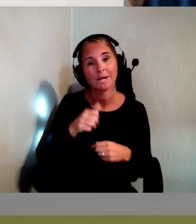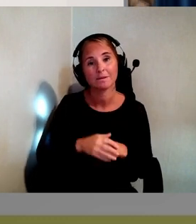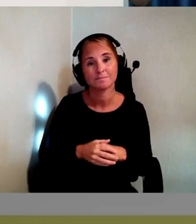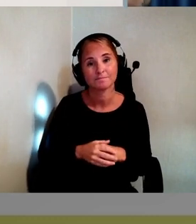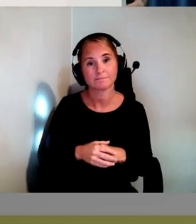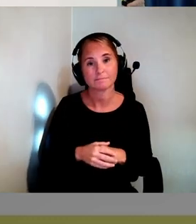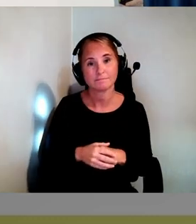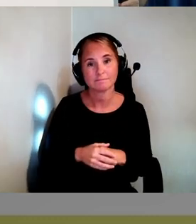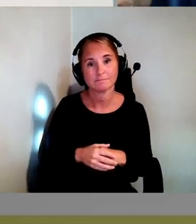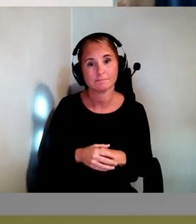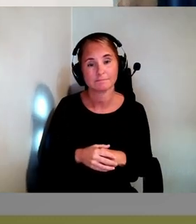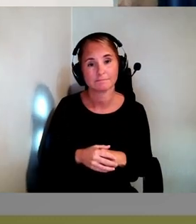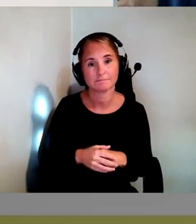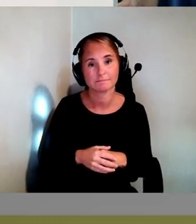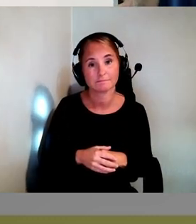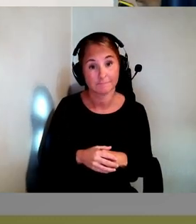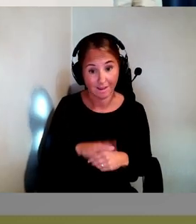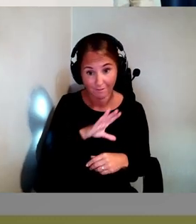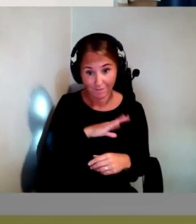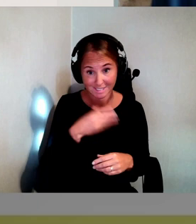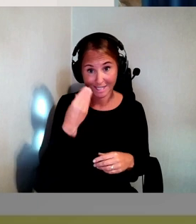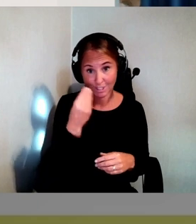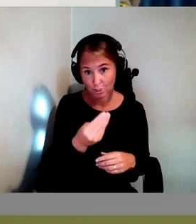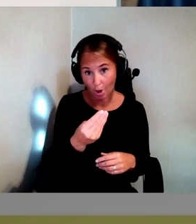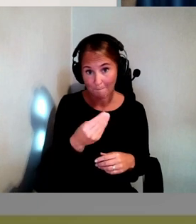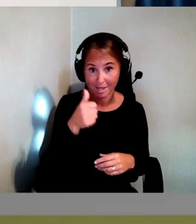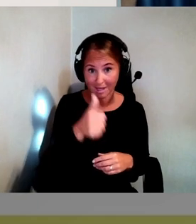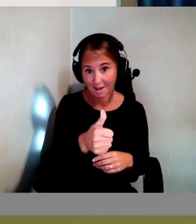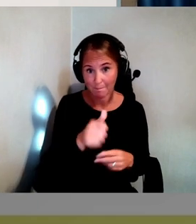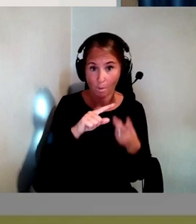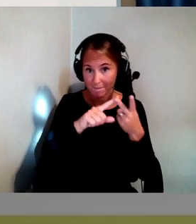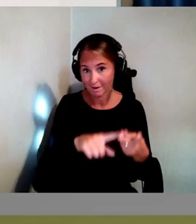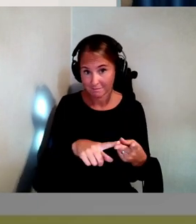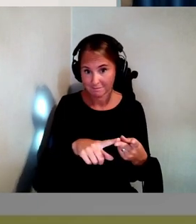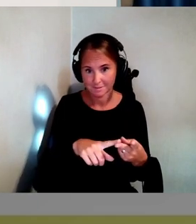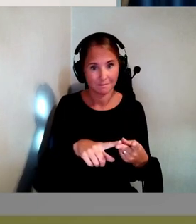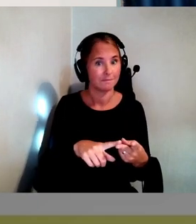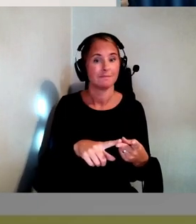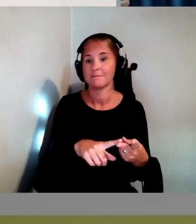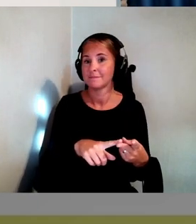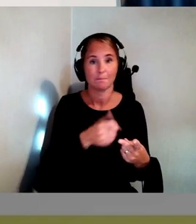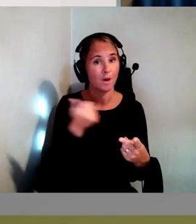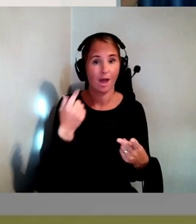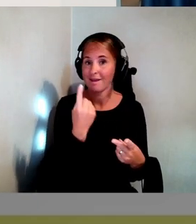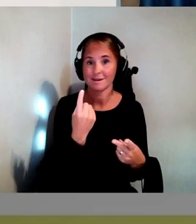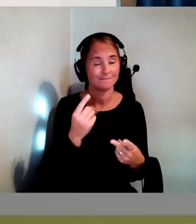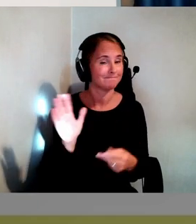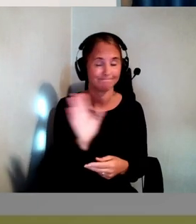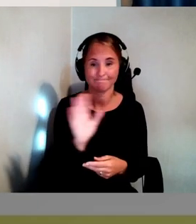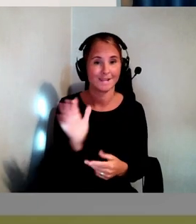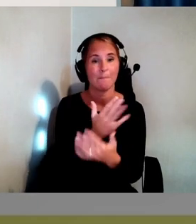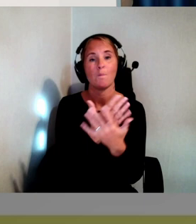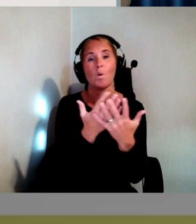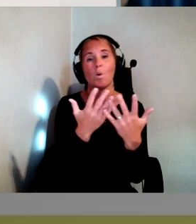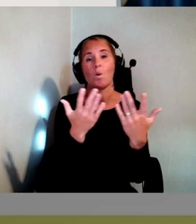knappen så vi har en köpknapp igen Eh Men det är inte bara en köpknapp utan det är ju då